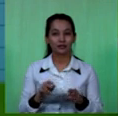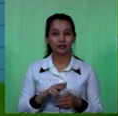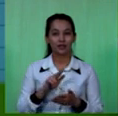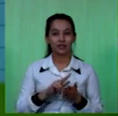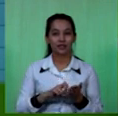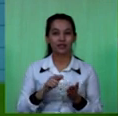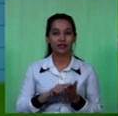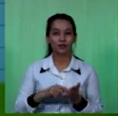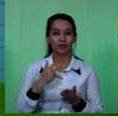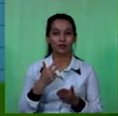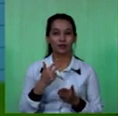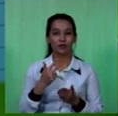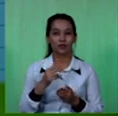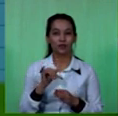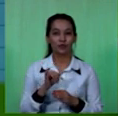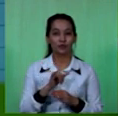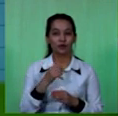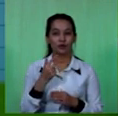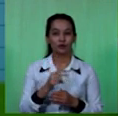873 bilan 1 ning ko'paytmasi